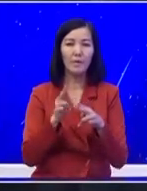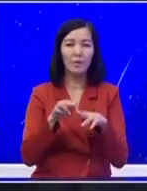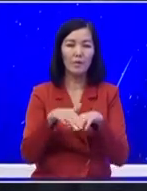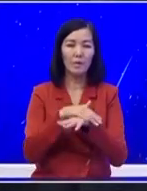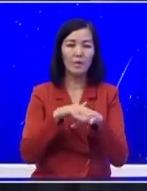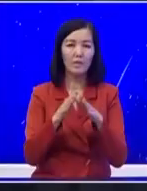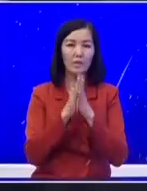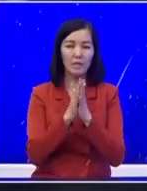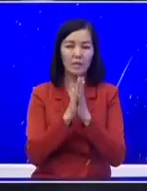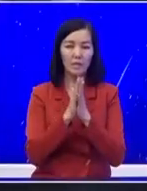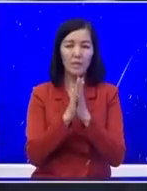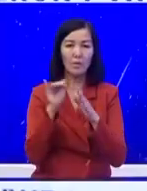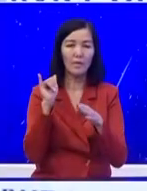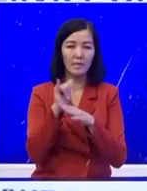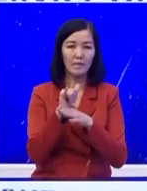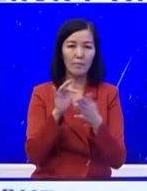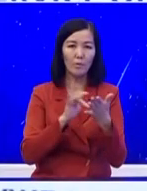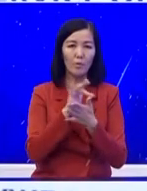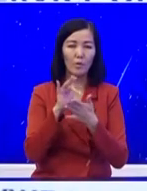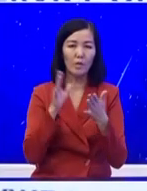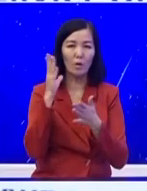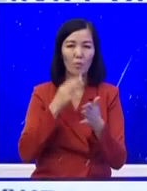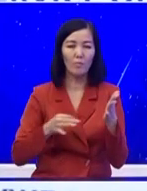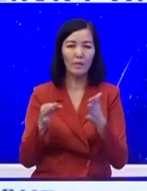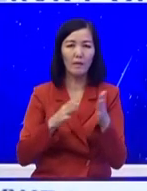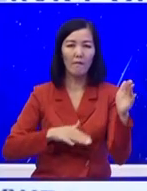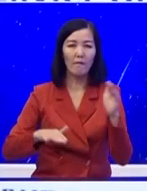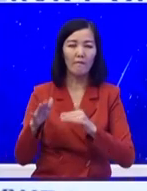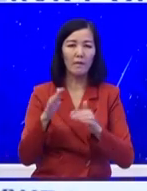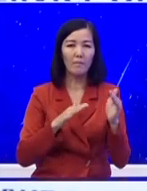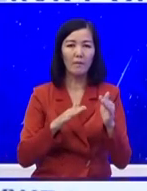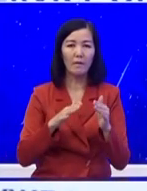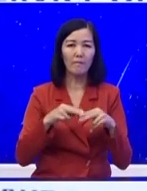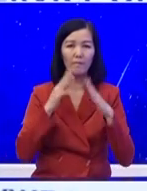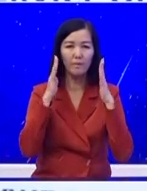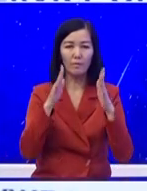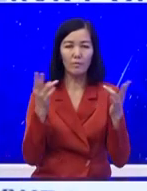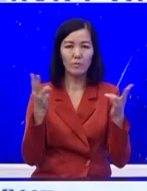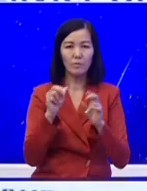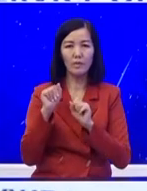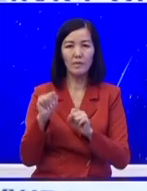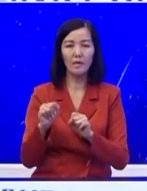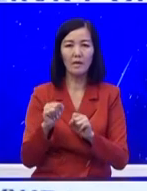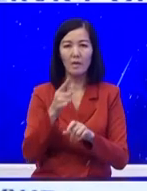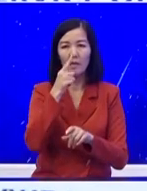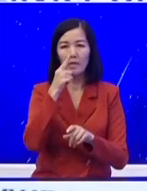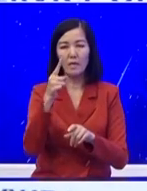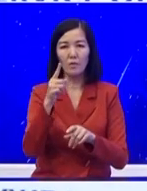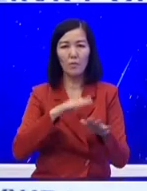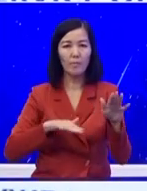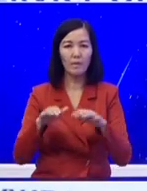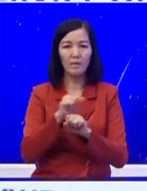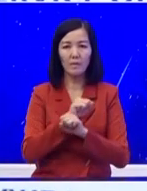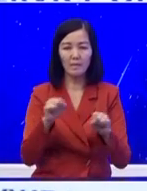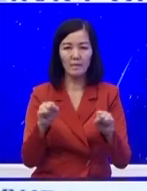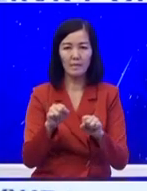к жителям и гостям нашей области. Во время купания не теряйте друг друга из виду. Не заплывайте далеко от берега за